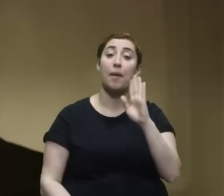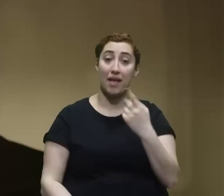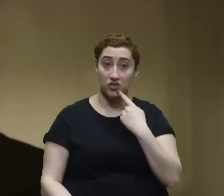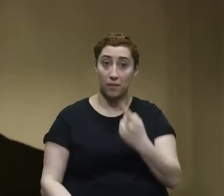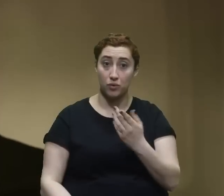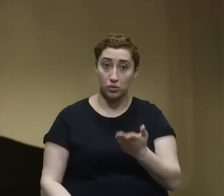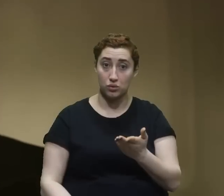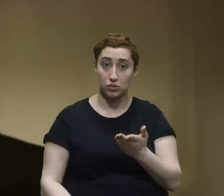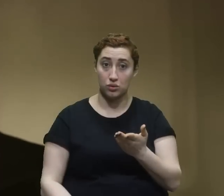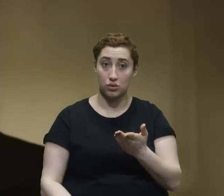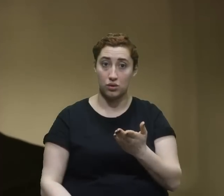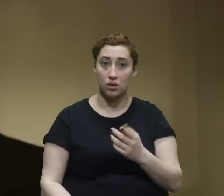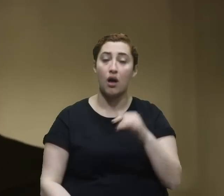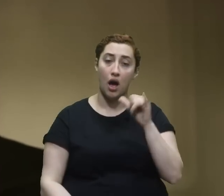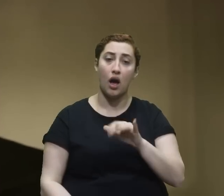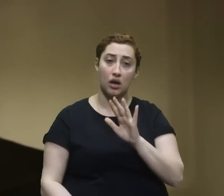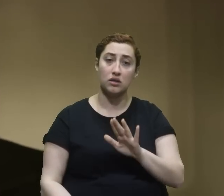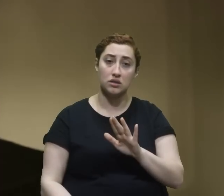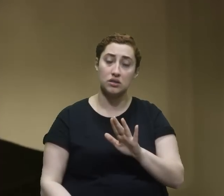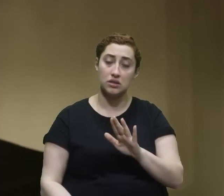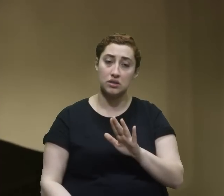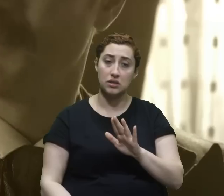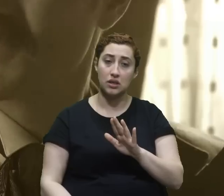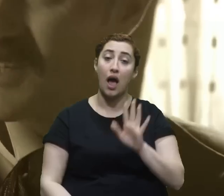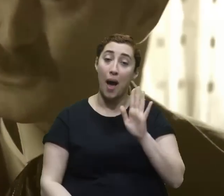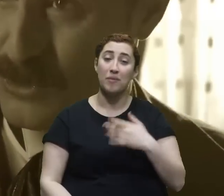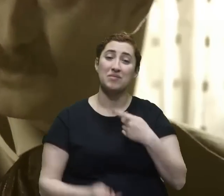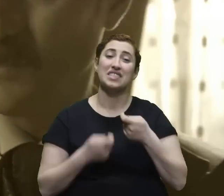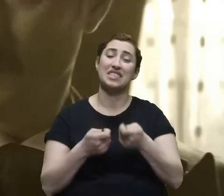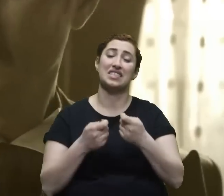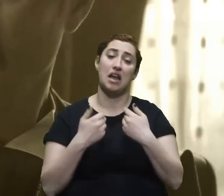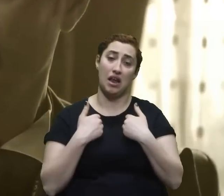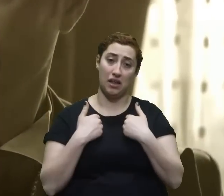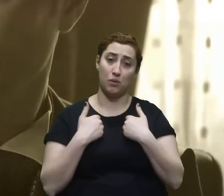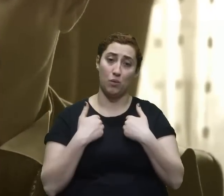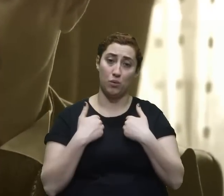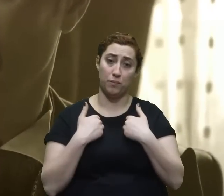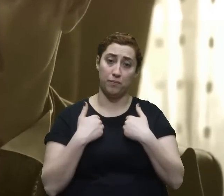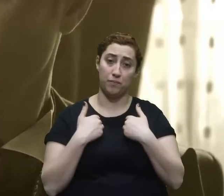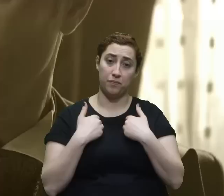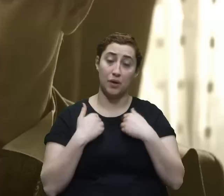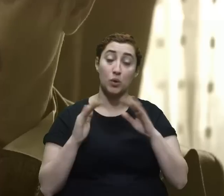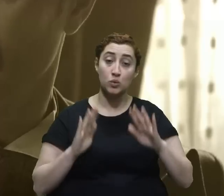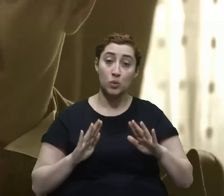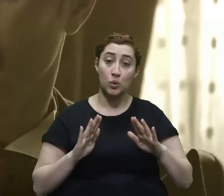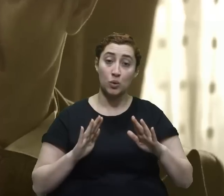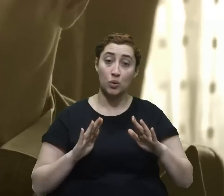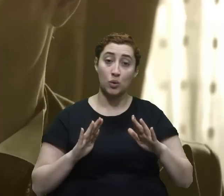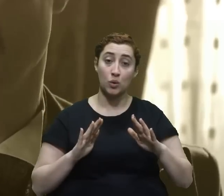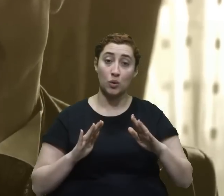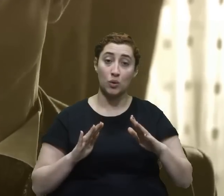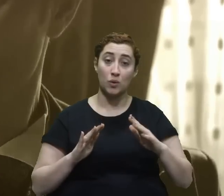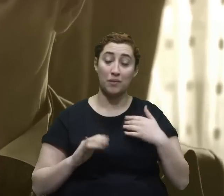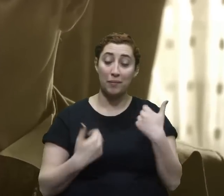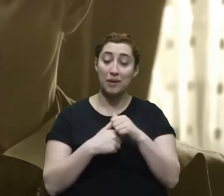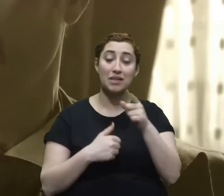gidemem diyorsun. Haklısın. Ama ısrar ediyorum. Zira Kırım'ı